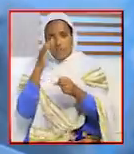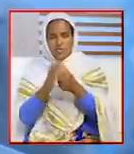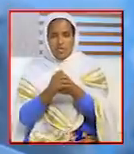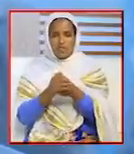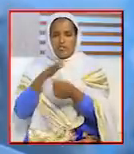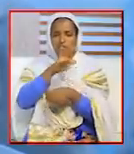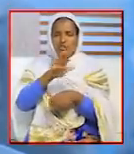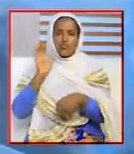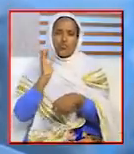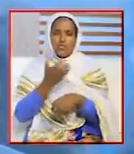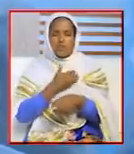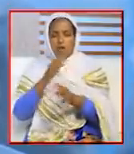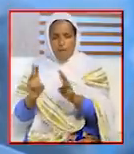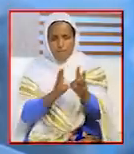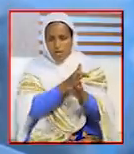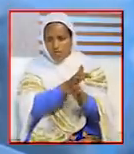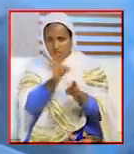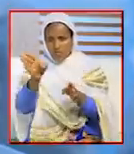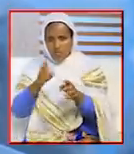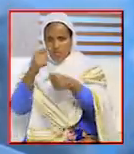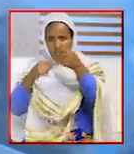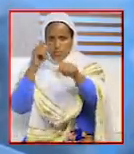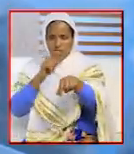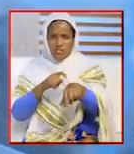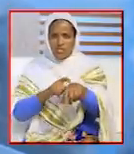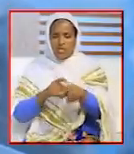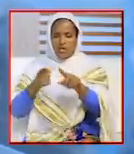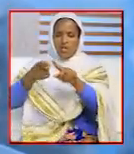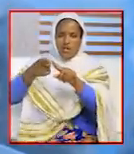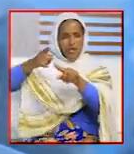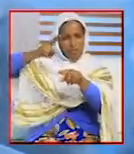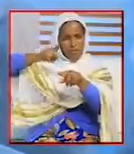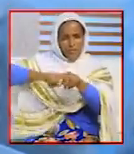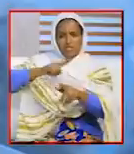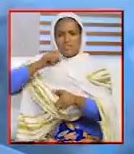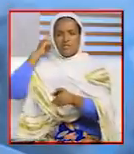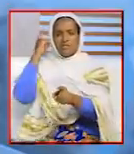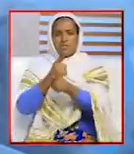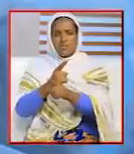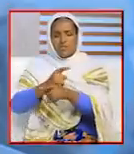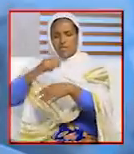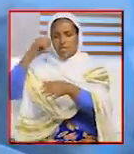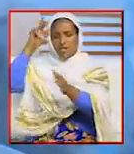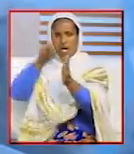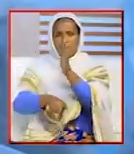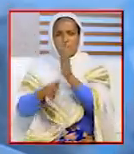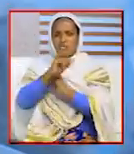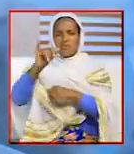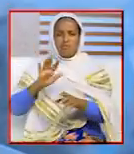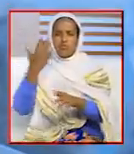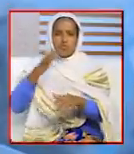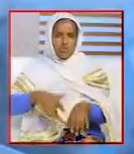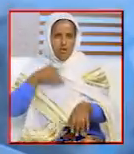እየመሰለን ልጆቻችን ከመንገድ ወጣ በሚሉበት ጊዜ ለመመለስ ልክ የገደልናቸው ያህል ነው መስሎ